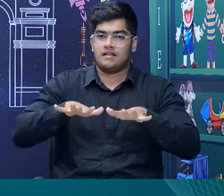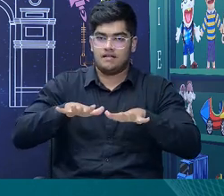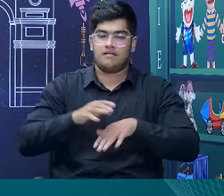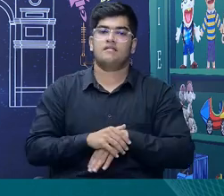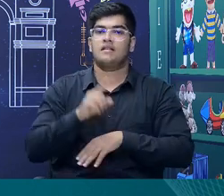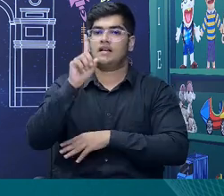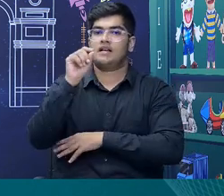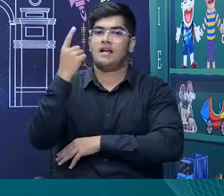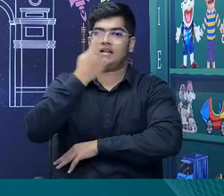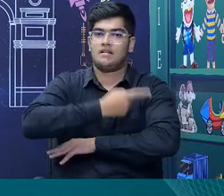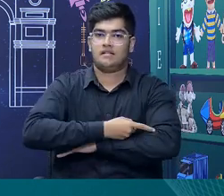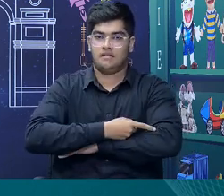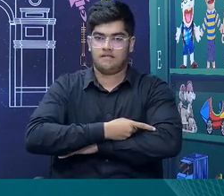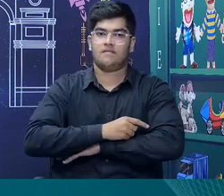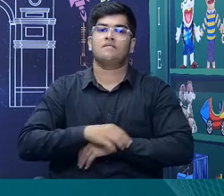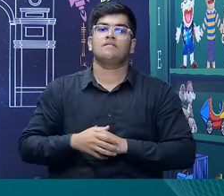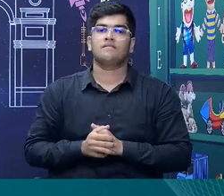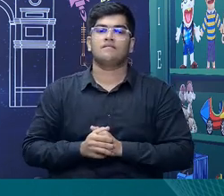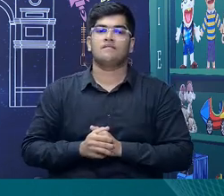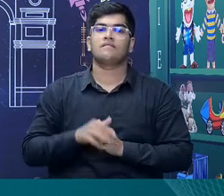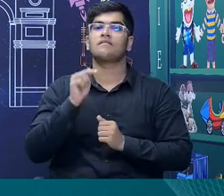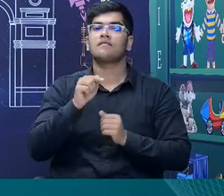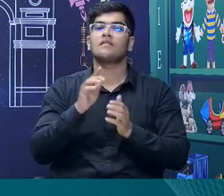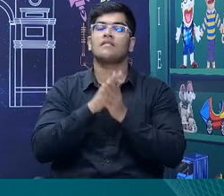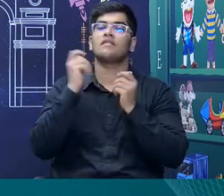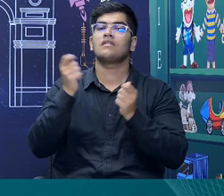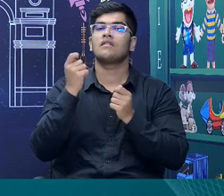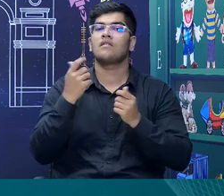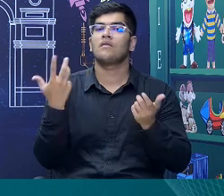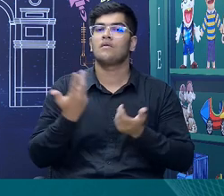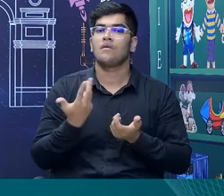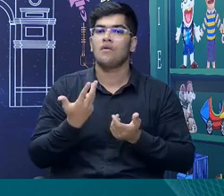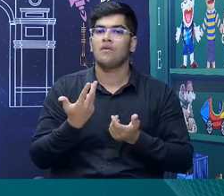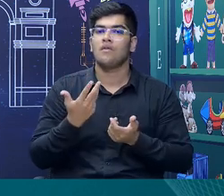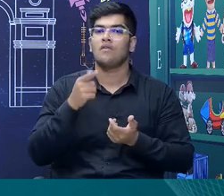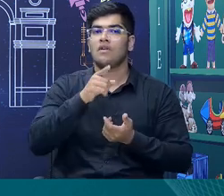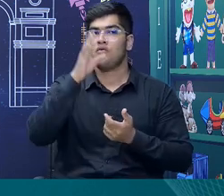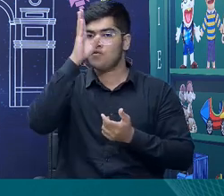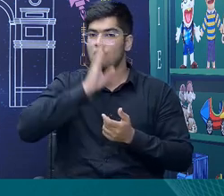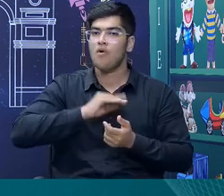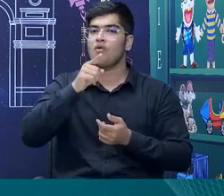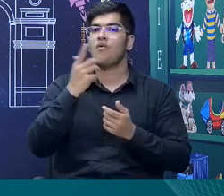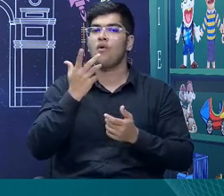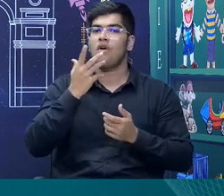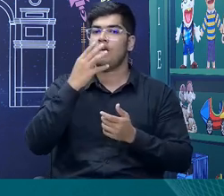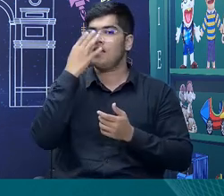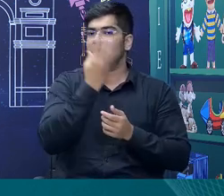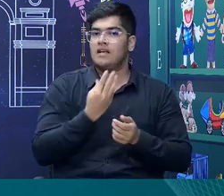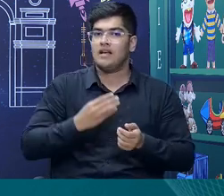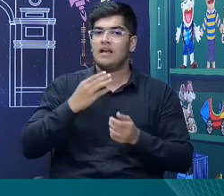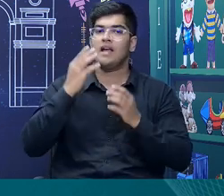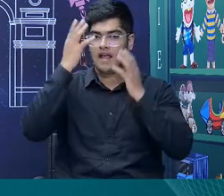फेस्टिवल और यहां पर हम क्या मानते हैं जो एलीफेंट हेडेड गॉड है हमारे गणेश जी